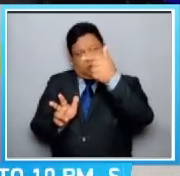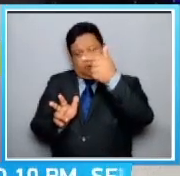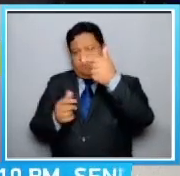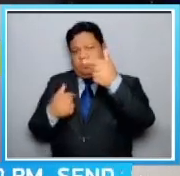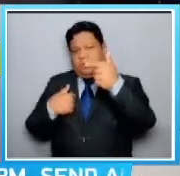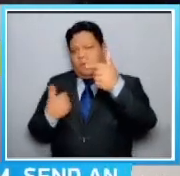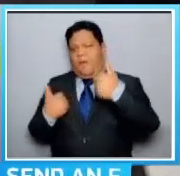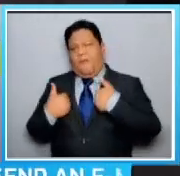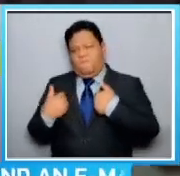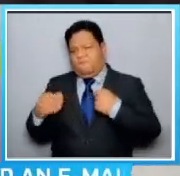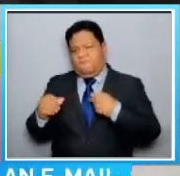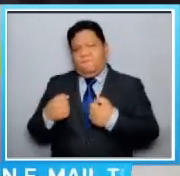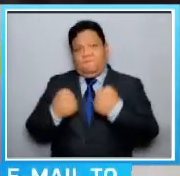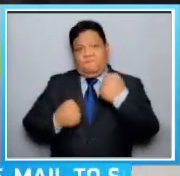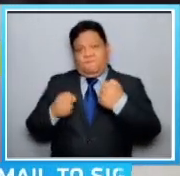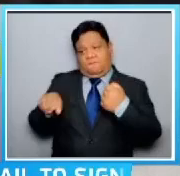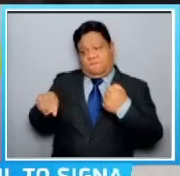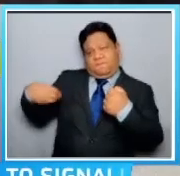Nakago.